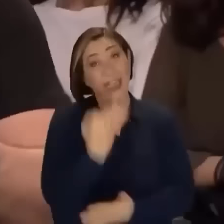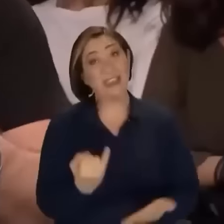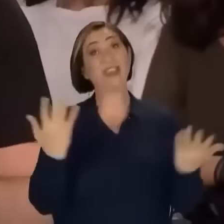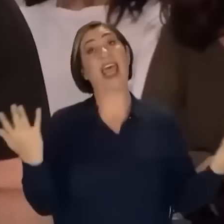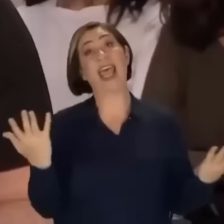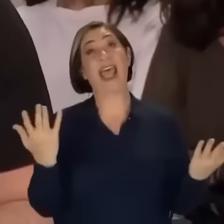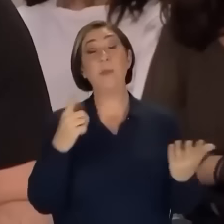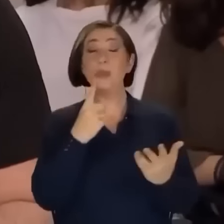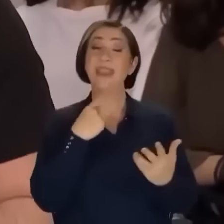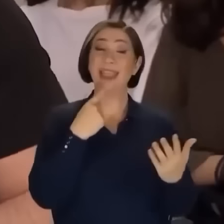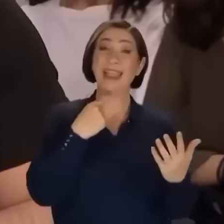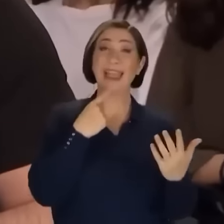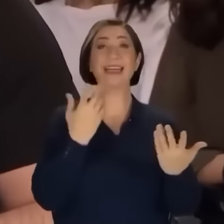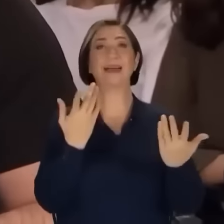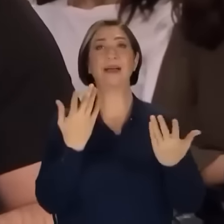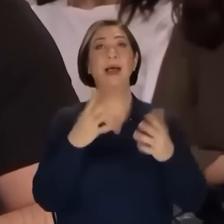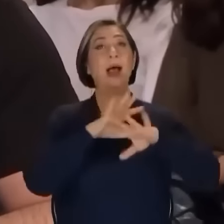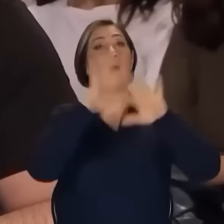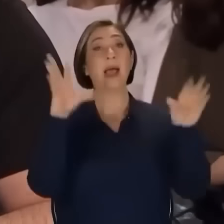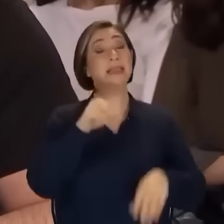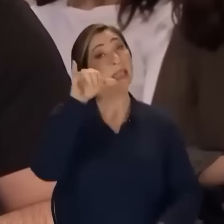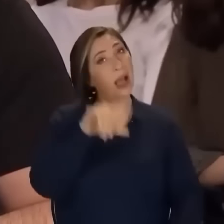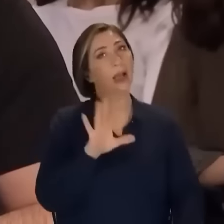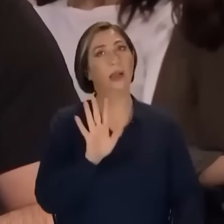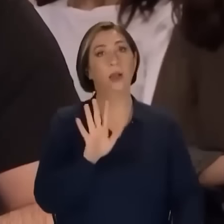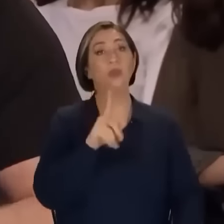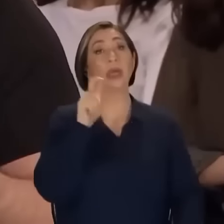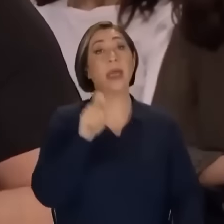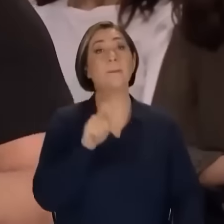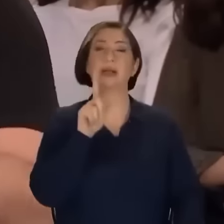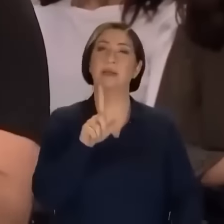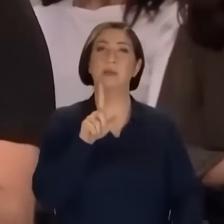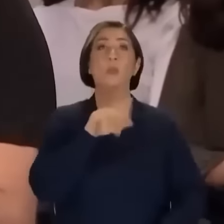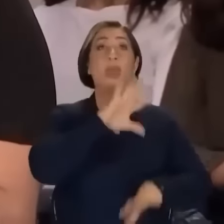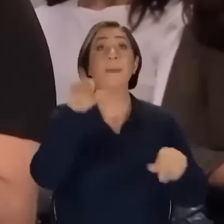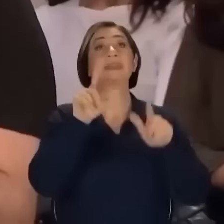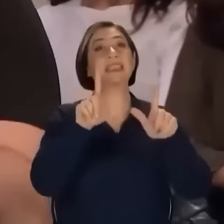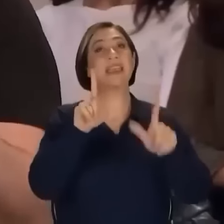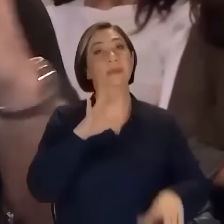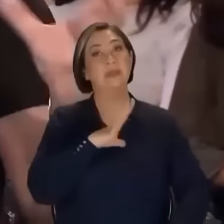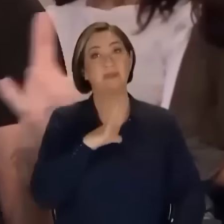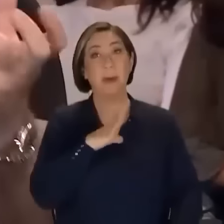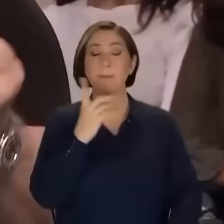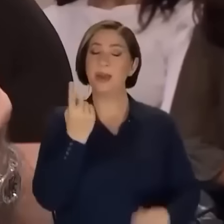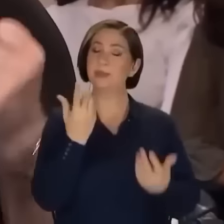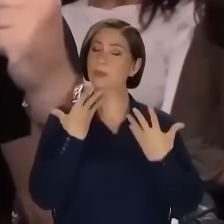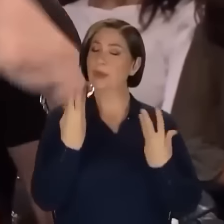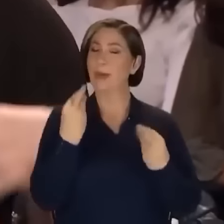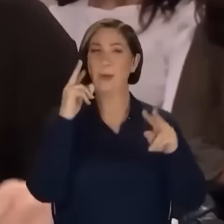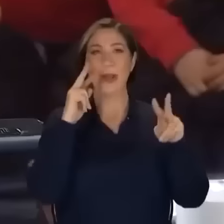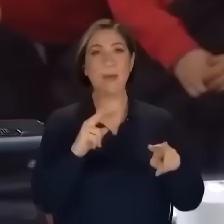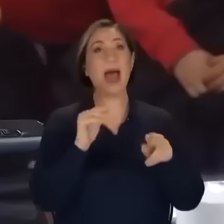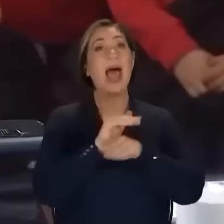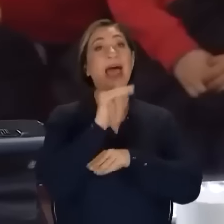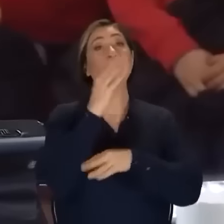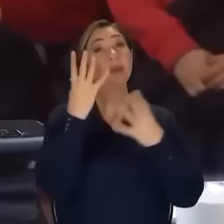satayım Yani bu tatlılık meselesi herkesin hakkı bunu yapmak hepimiz Buna ihtiyacımız var Birazcık güzel görün elim